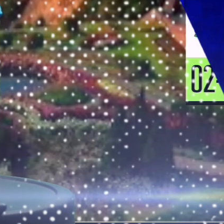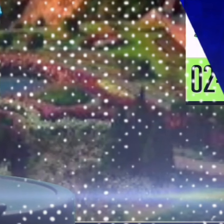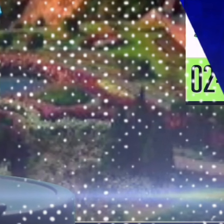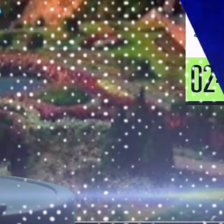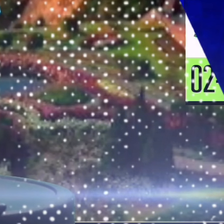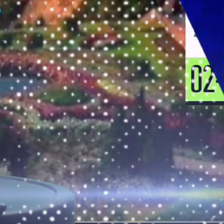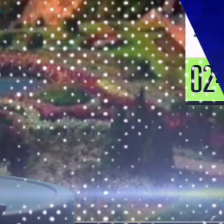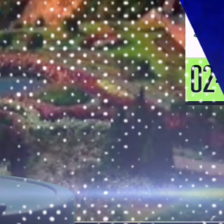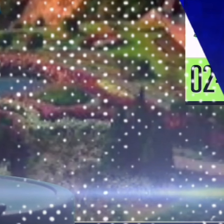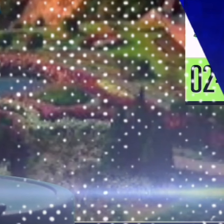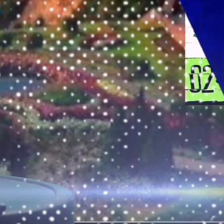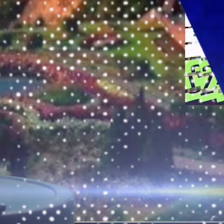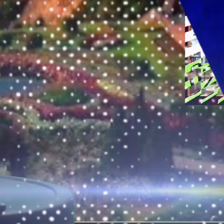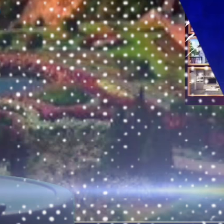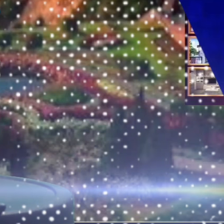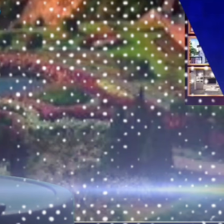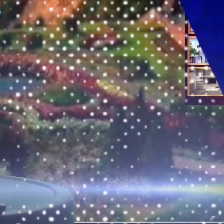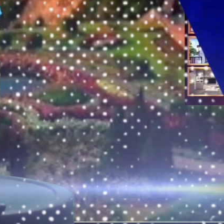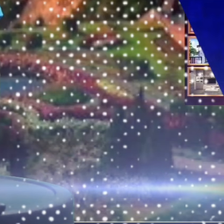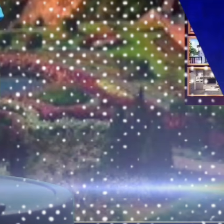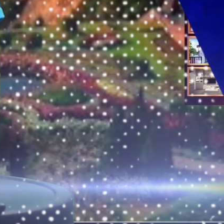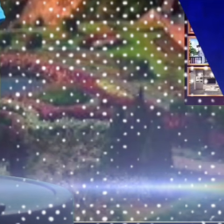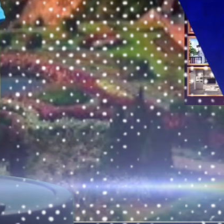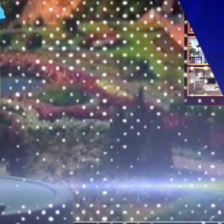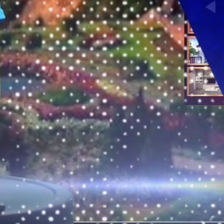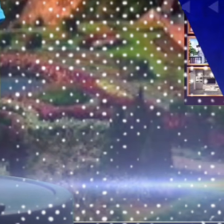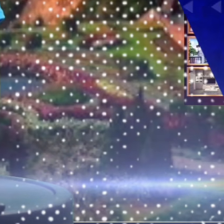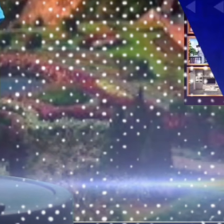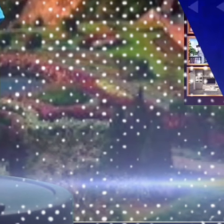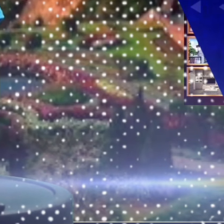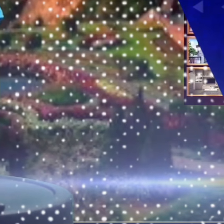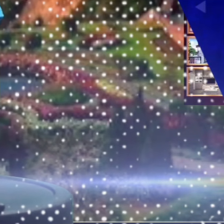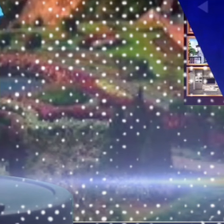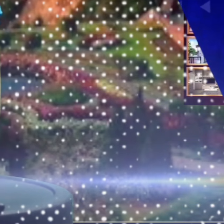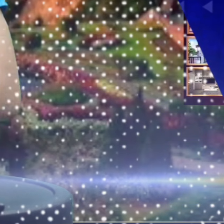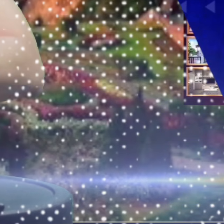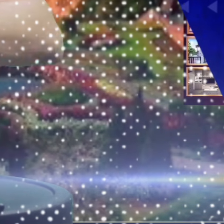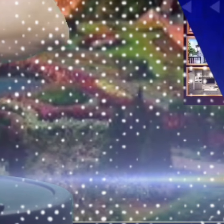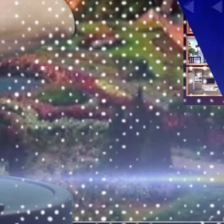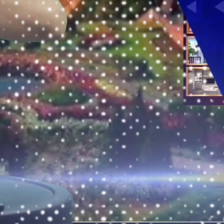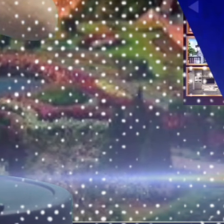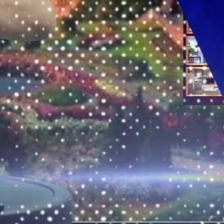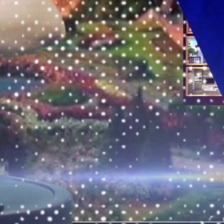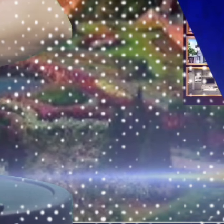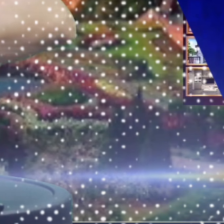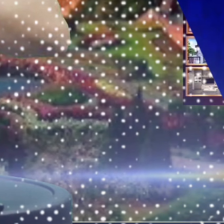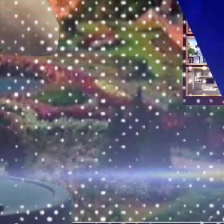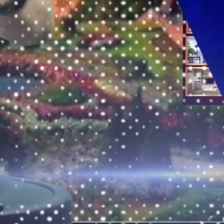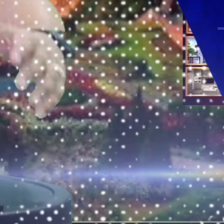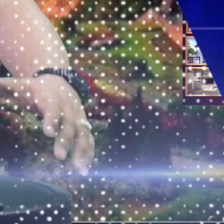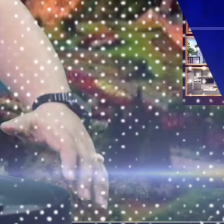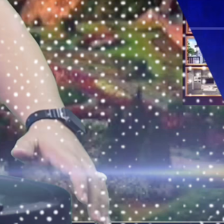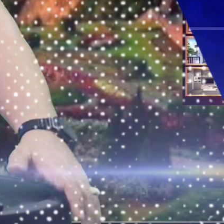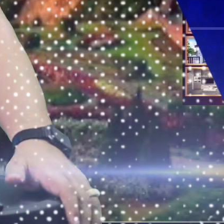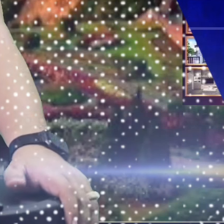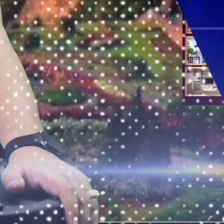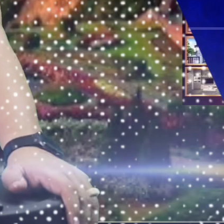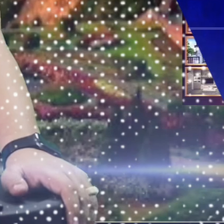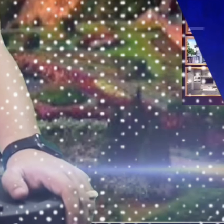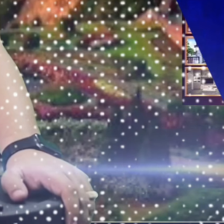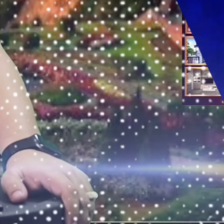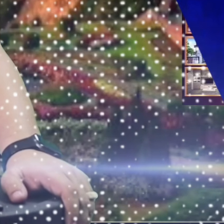คใหม่ที่เรียกว่านิวมีเดียยุคการสื่อสารโดยเฉพาะการติดโควิด-19ทำให้คนปรับสภาพเปลี่ยนสภาพนะ